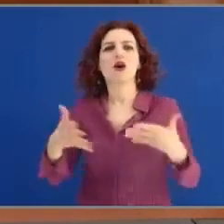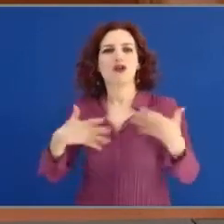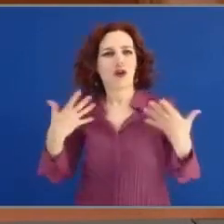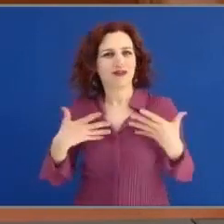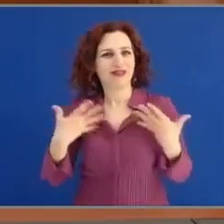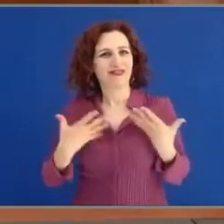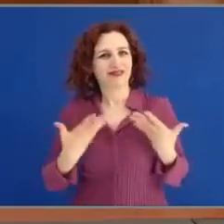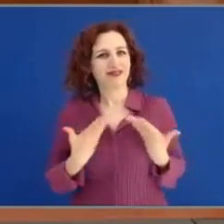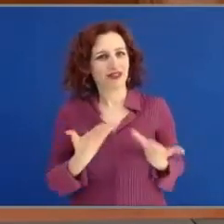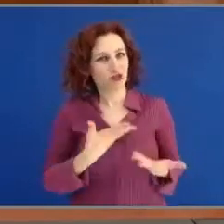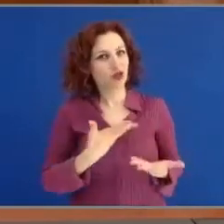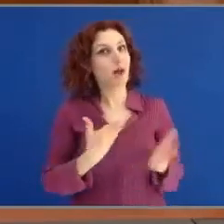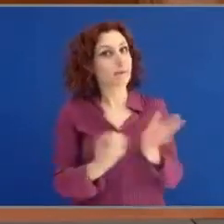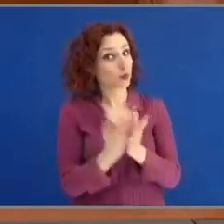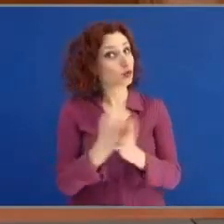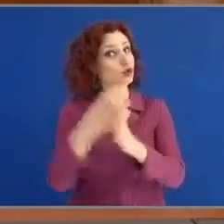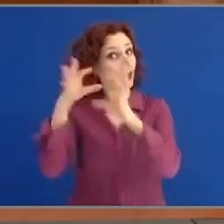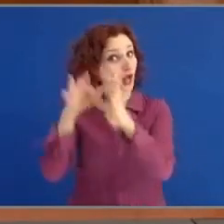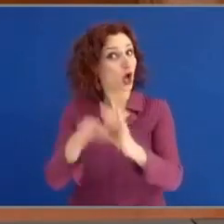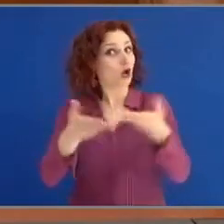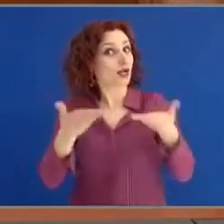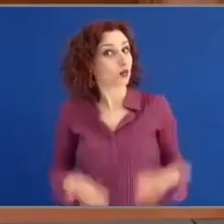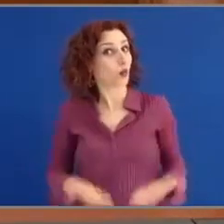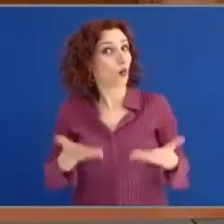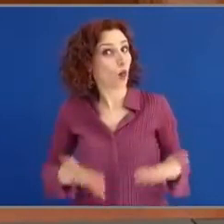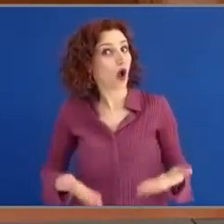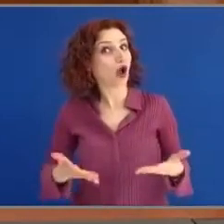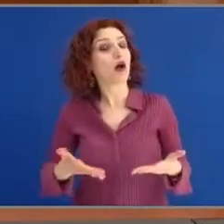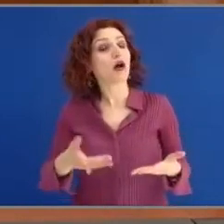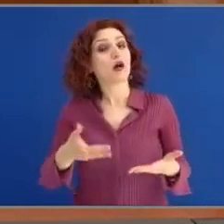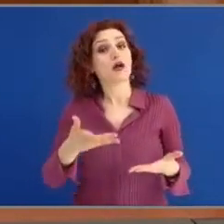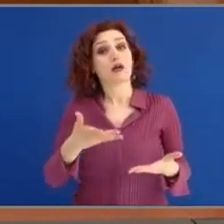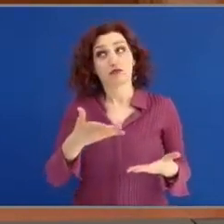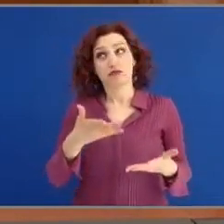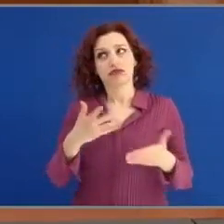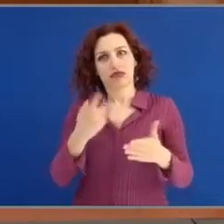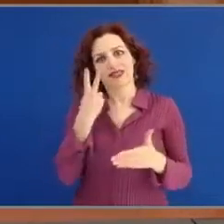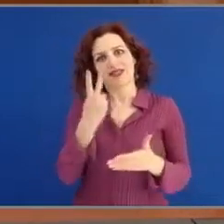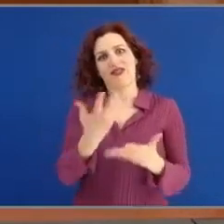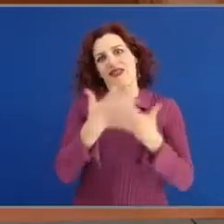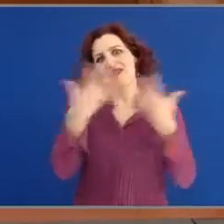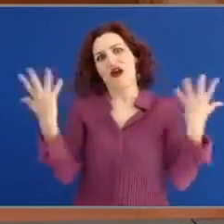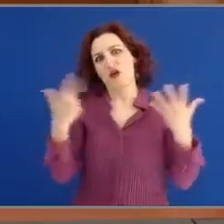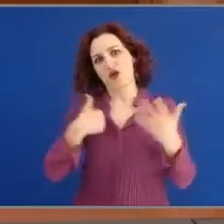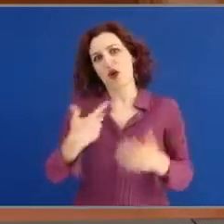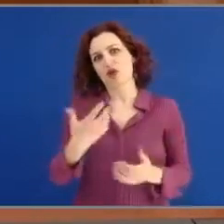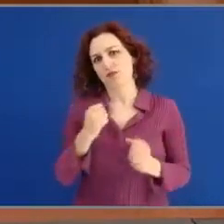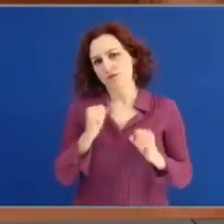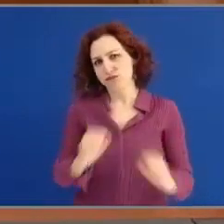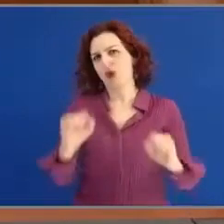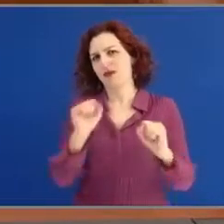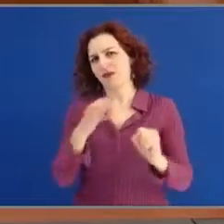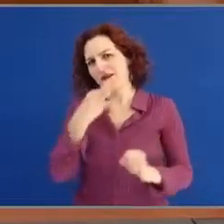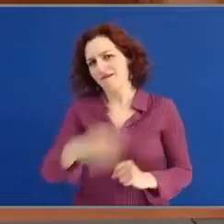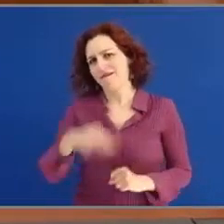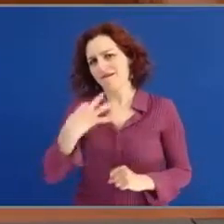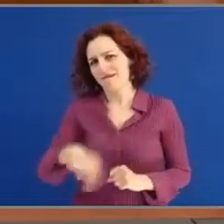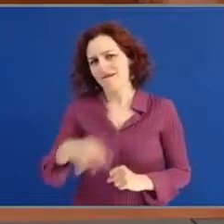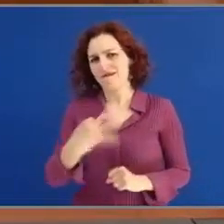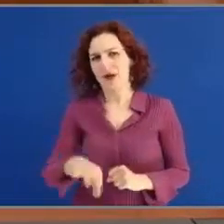produttiva che sottolinea le potenzialità straordinarie del nostro sistema produttivo anche nel campo